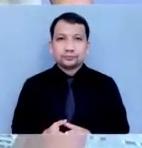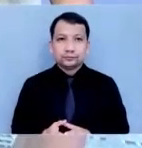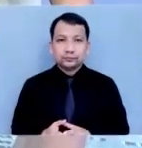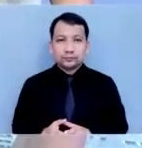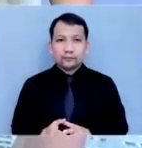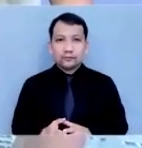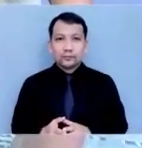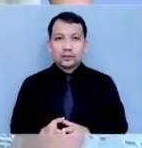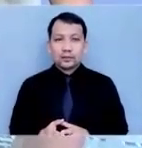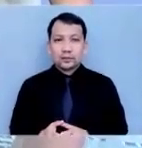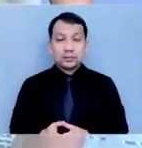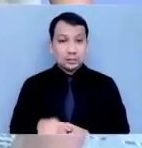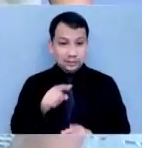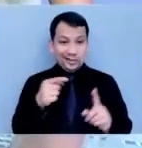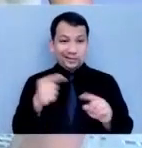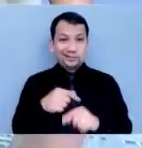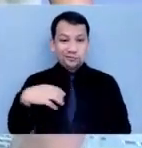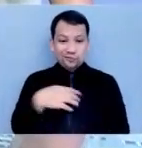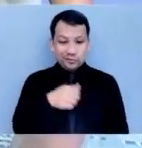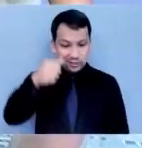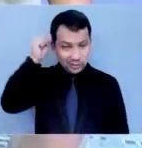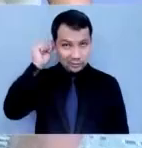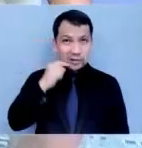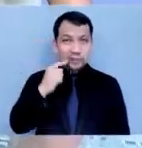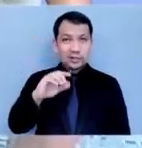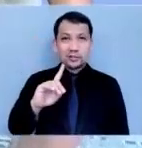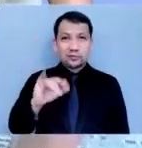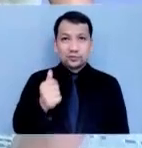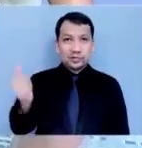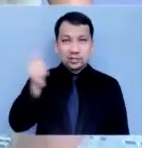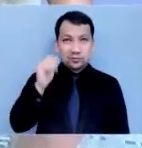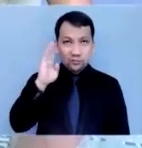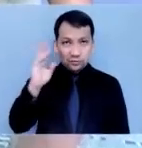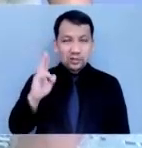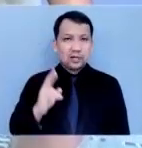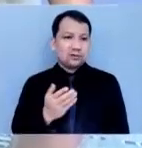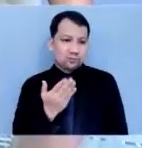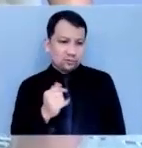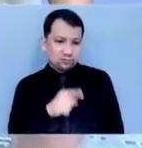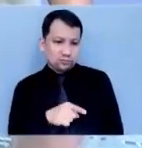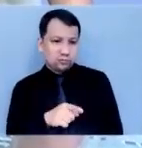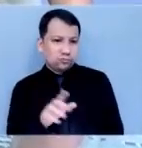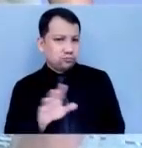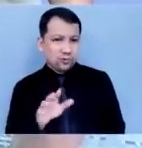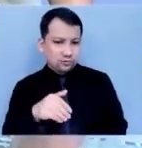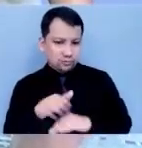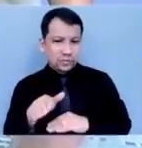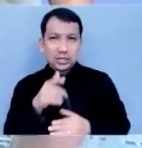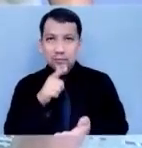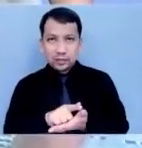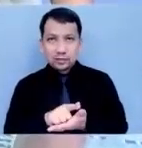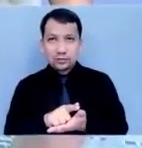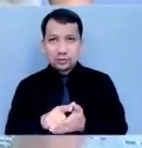Salamat si Congressman Arnie Teves laban kay Justice Secretary Boying Remulla. Iginiit ni Teves na walang ipinadalang sulat sa kanyang